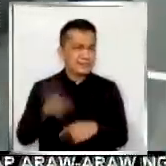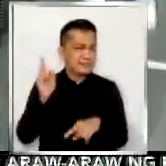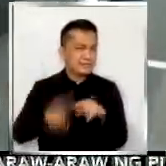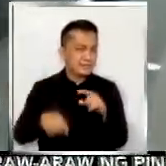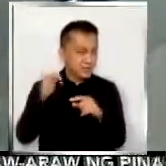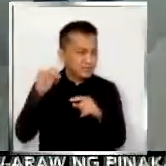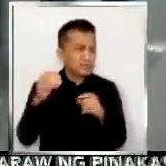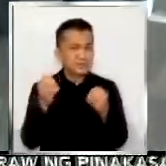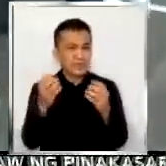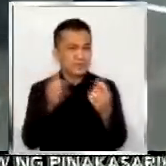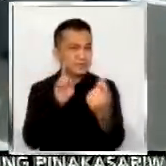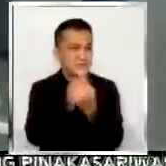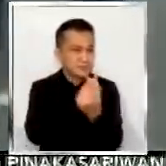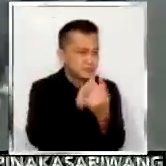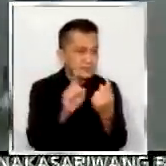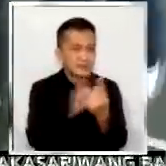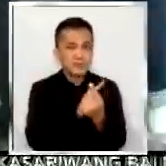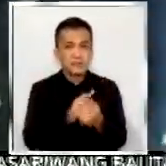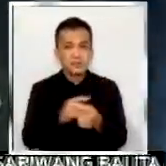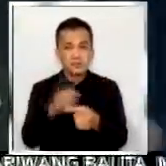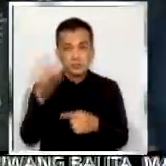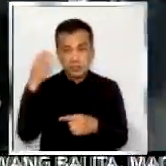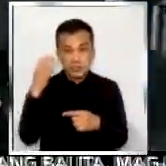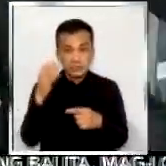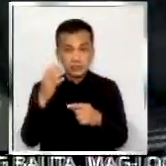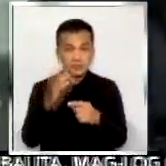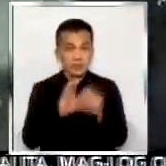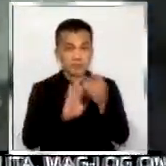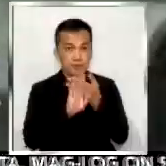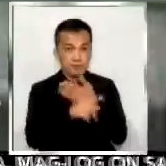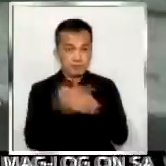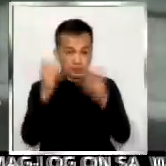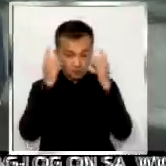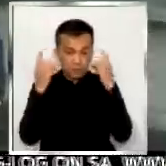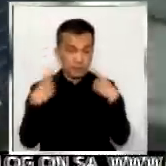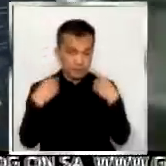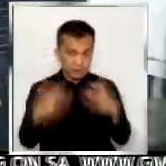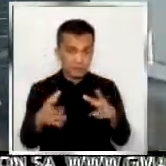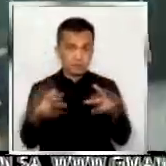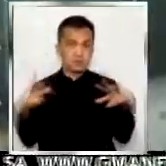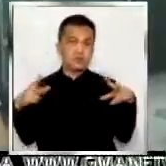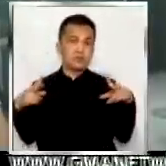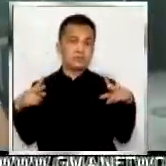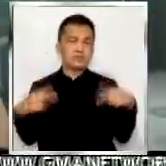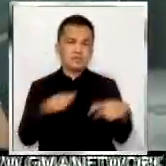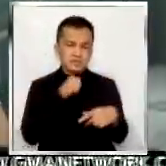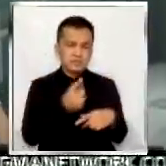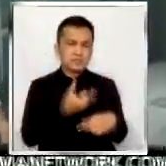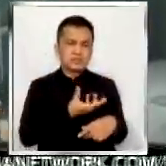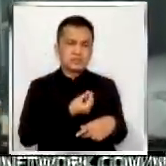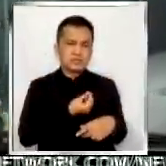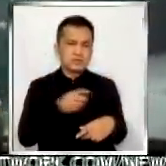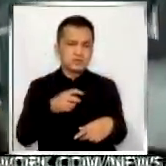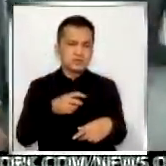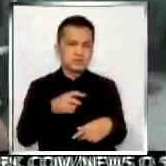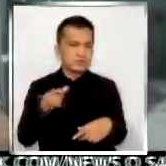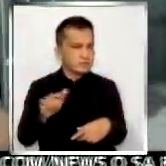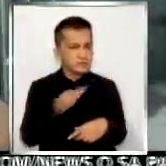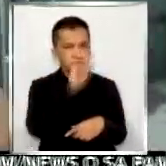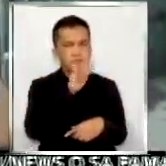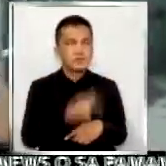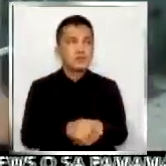ito, babalik na sa trabaho sa Dubai matapos magbakasyon. Hindi naman daw sila nangangambang bumiyahe. Doon naman sa pupuntahan naming bansa, ano naman